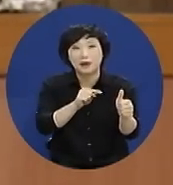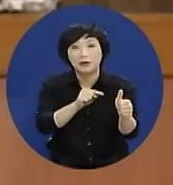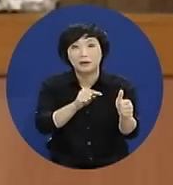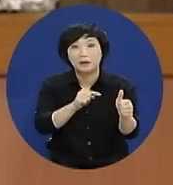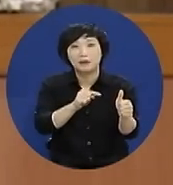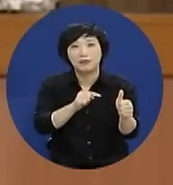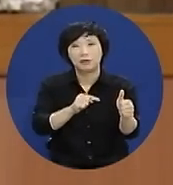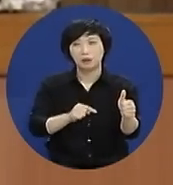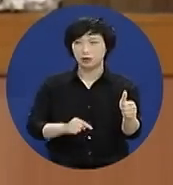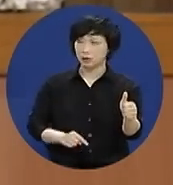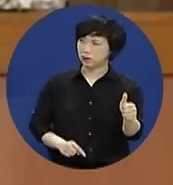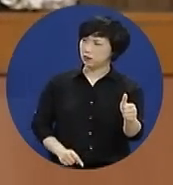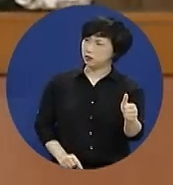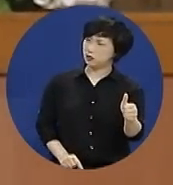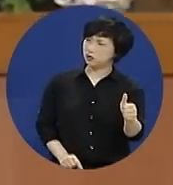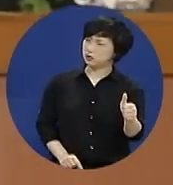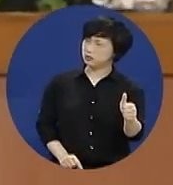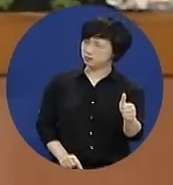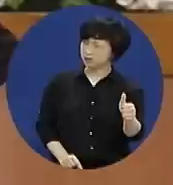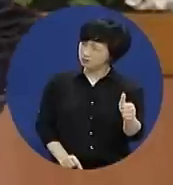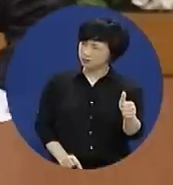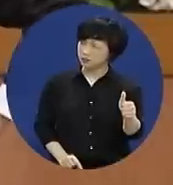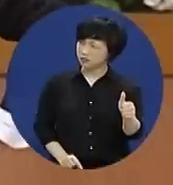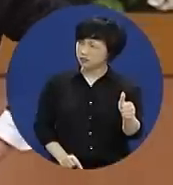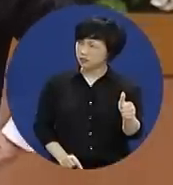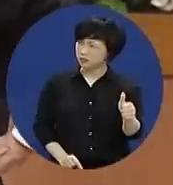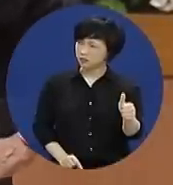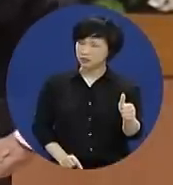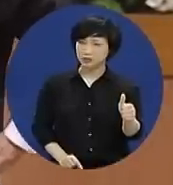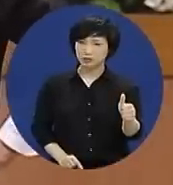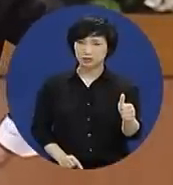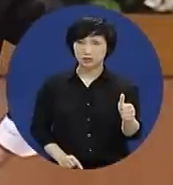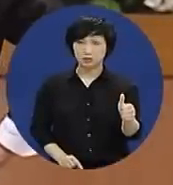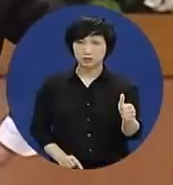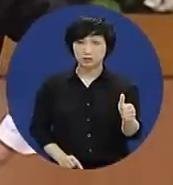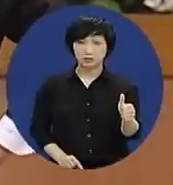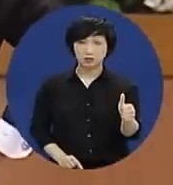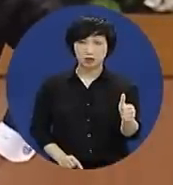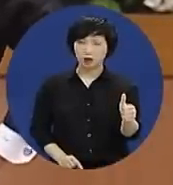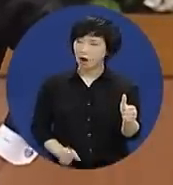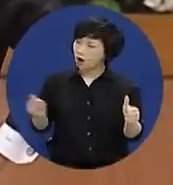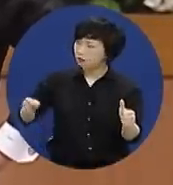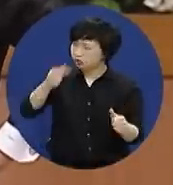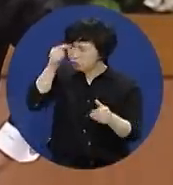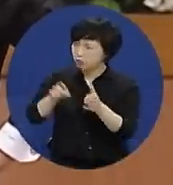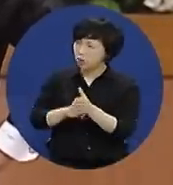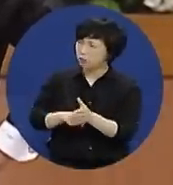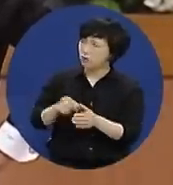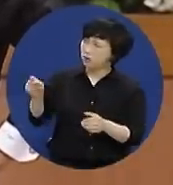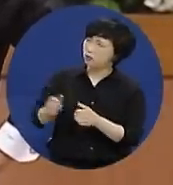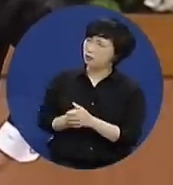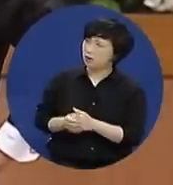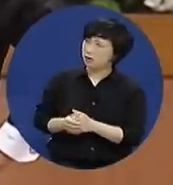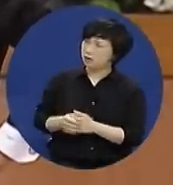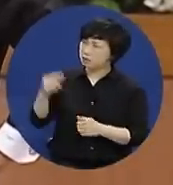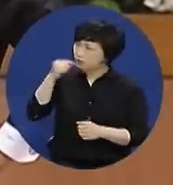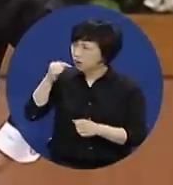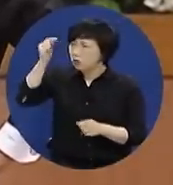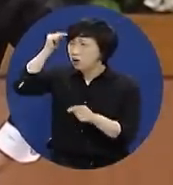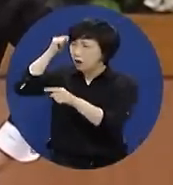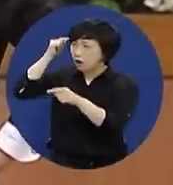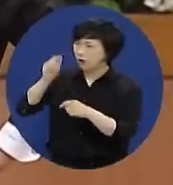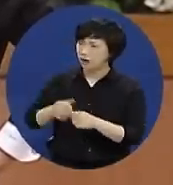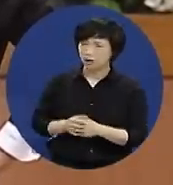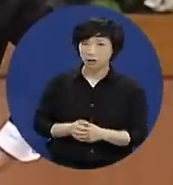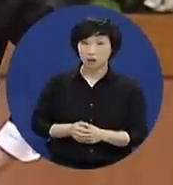とすぐに帰ってくる言葉はキリスト教はどうしてそうなの